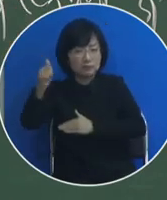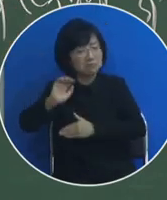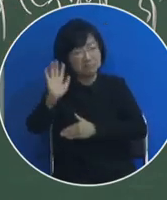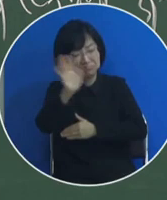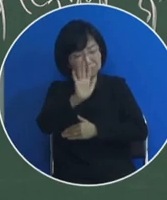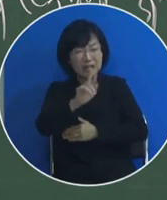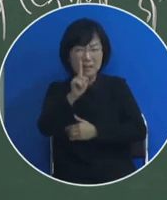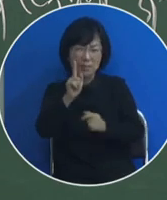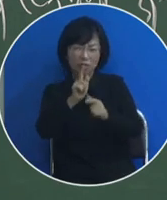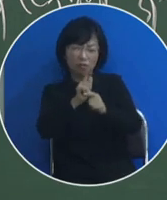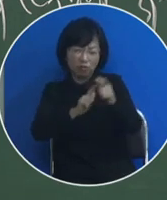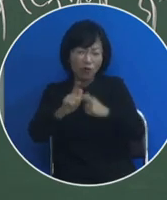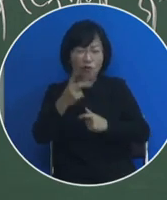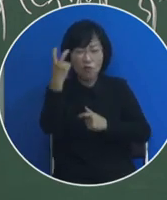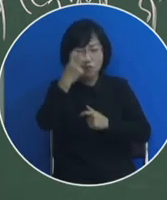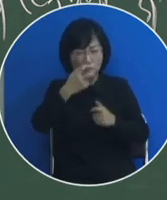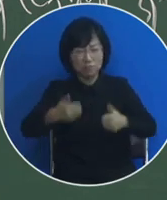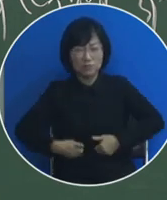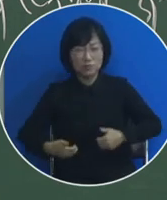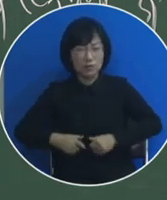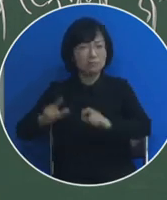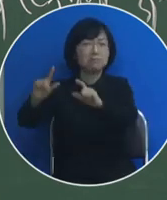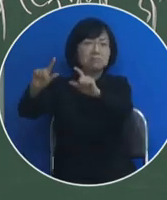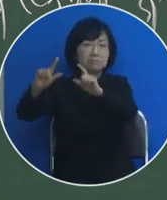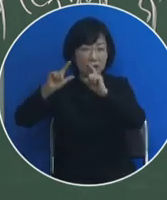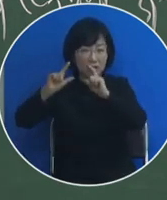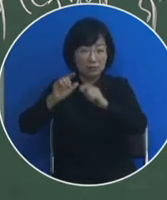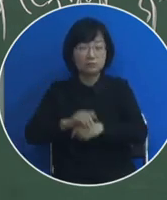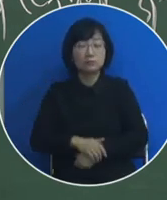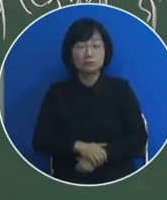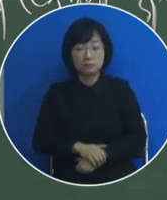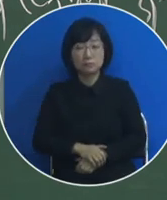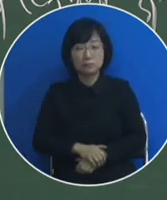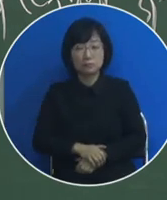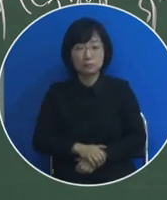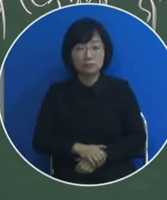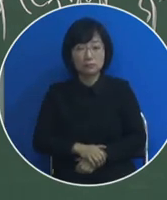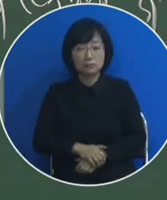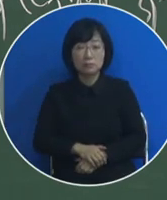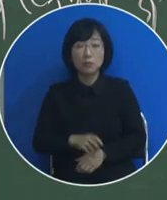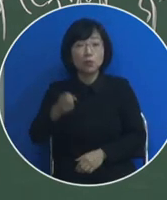Korean denomination and he said we need to re-examine this. 재검해서 문제 없다.